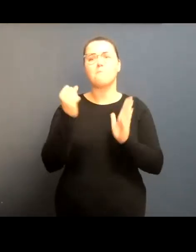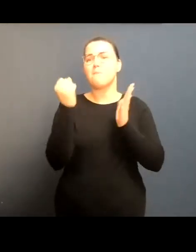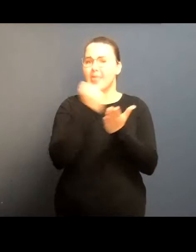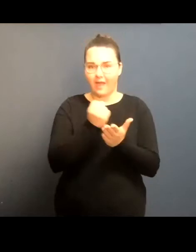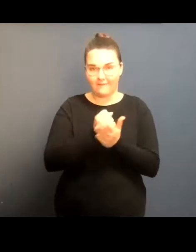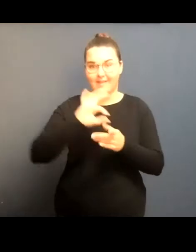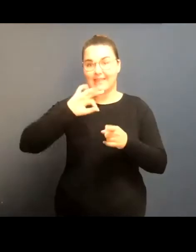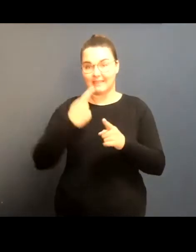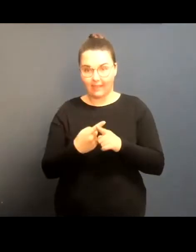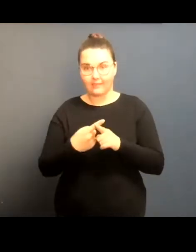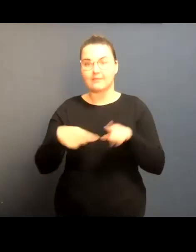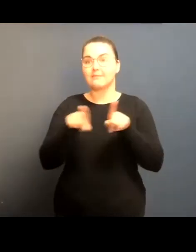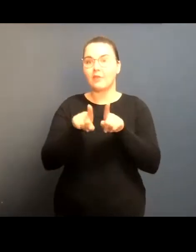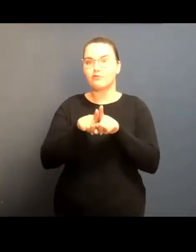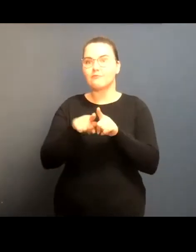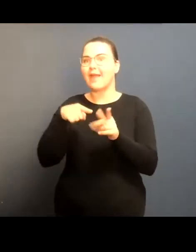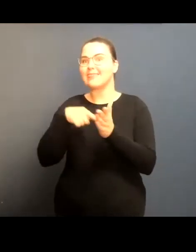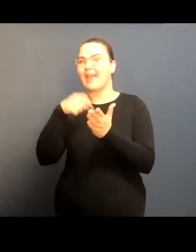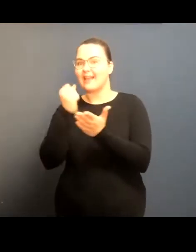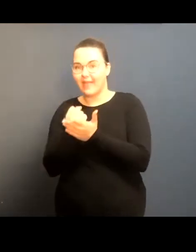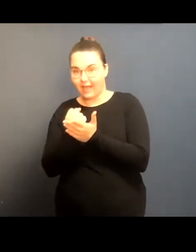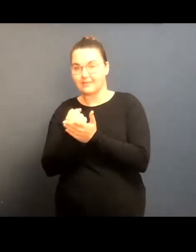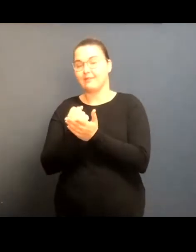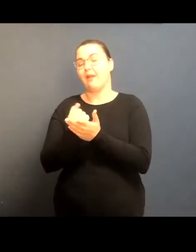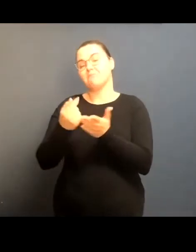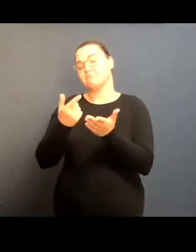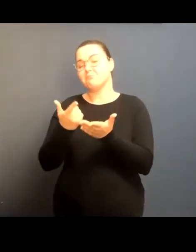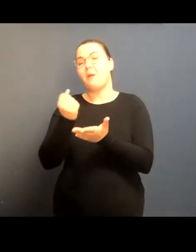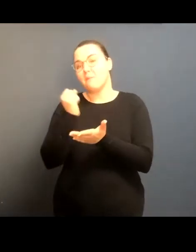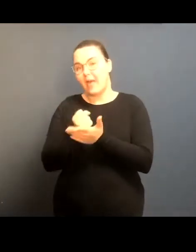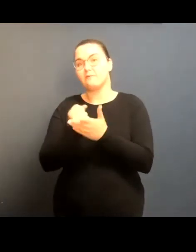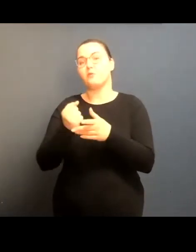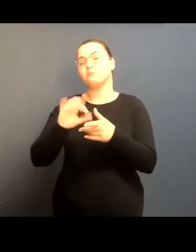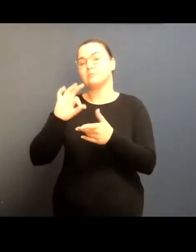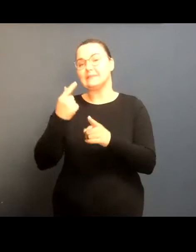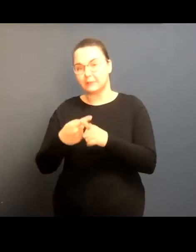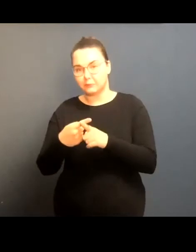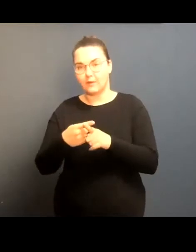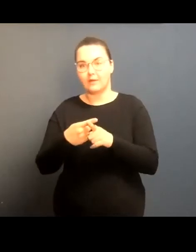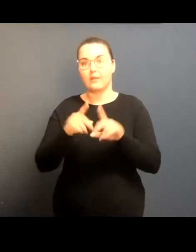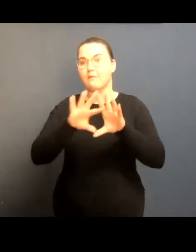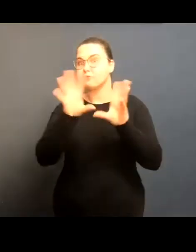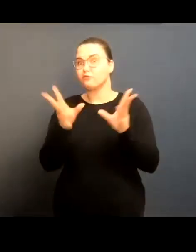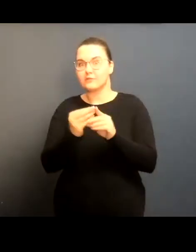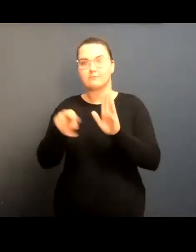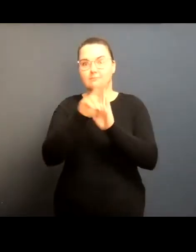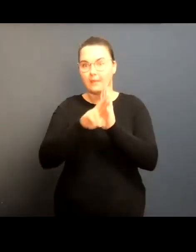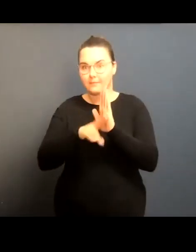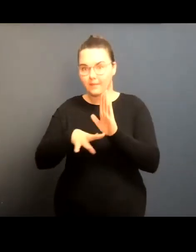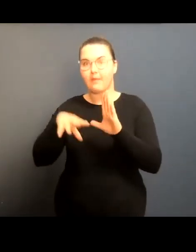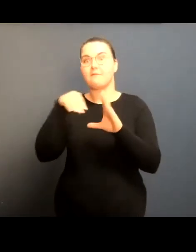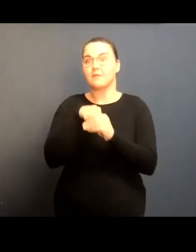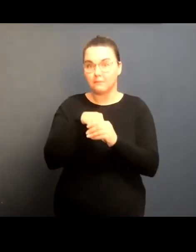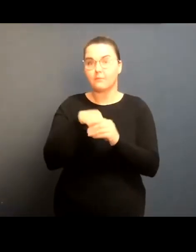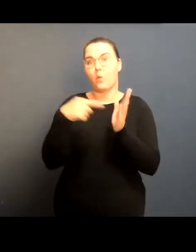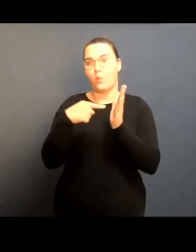praw seksualnych to jest odrębny dokument, który tak naprawdę reguluje te wszystkie potrzeby,